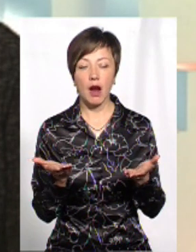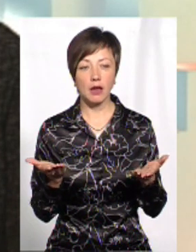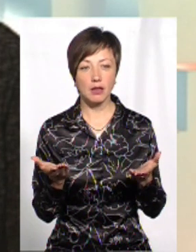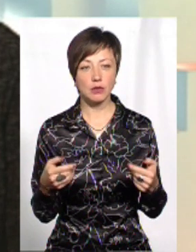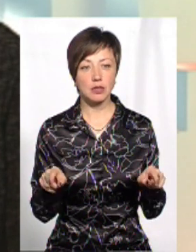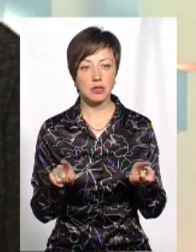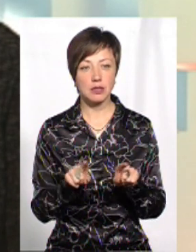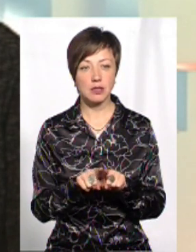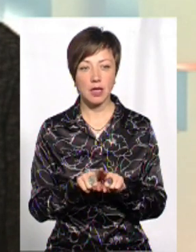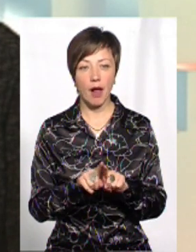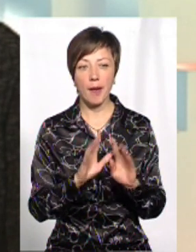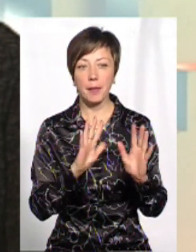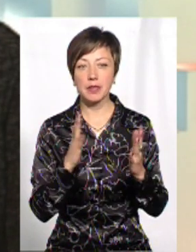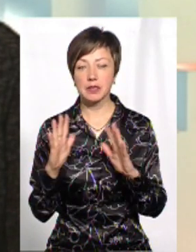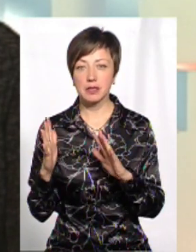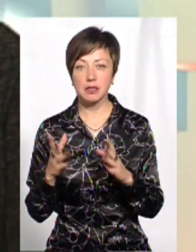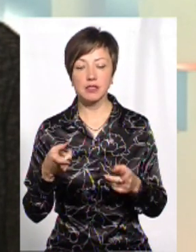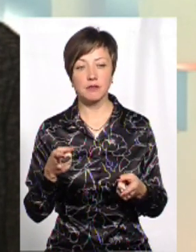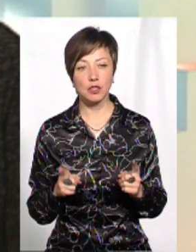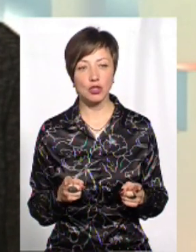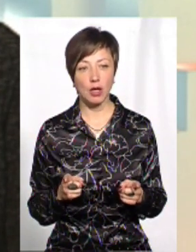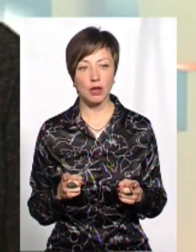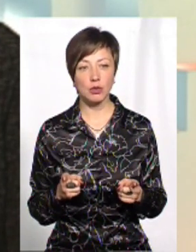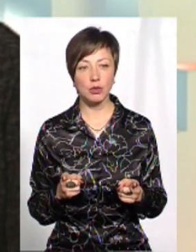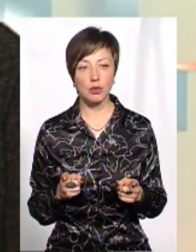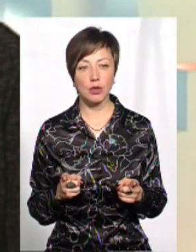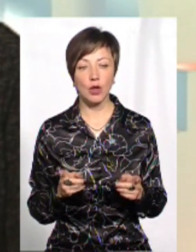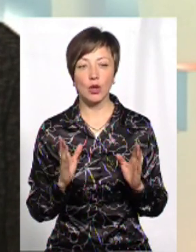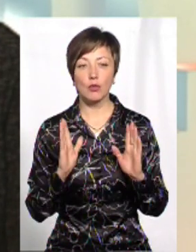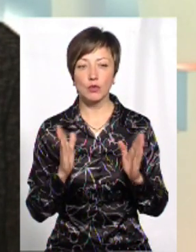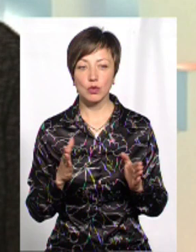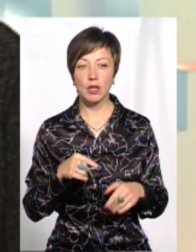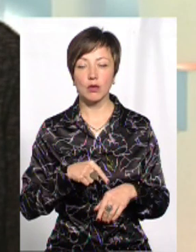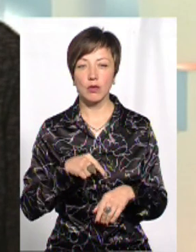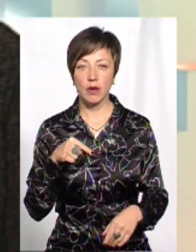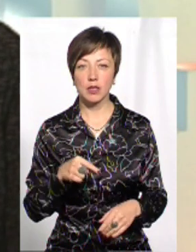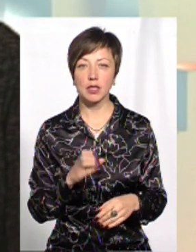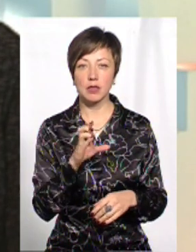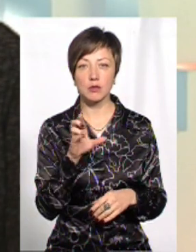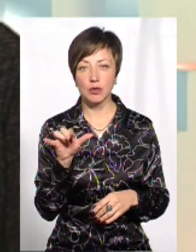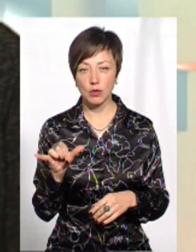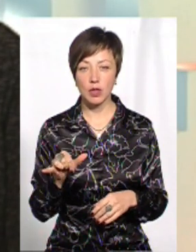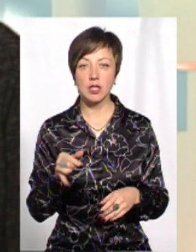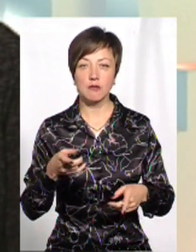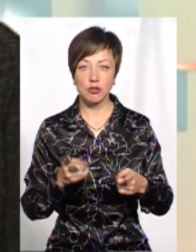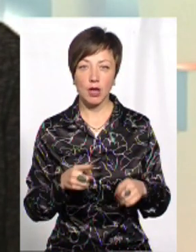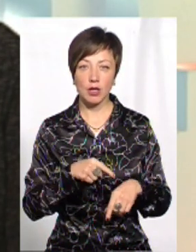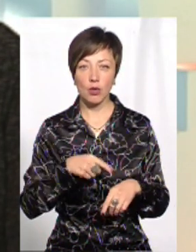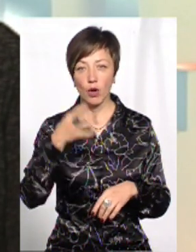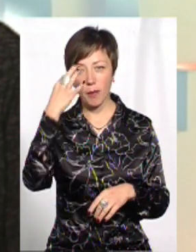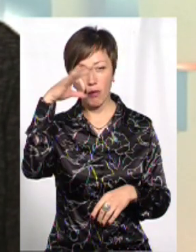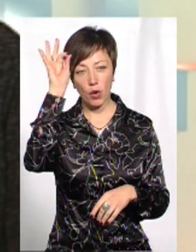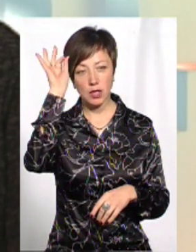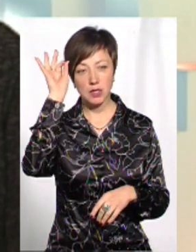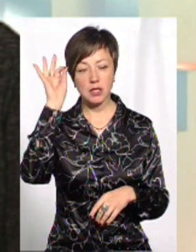таких прецедентів, звичайно, буде реагувати і Служба безпеки, звичайно, реагує і